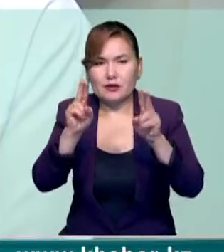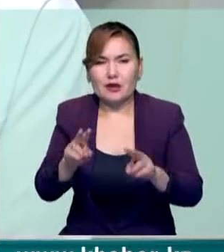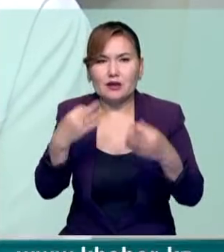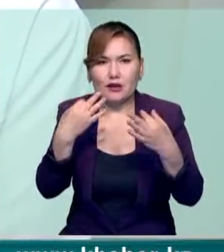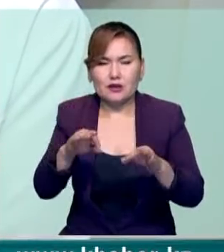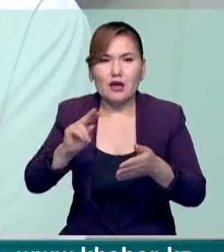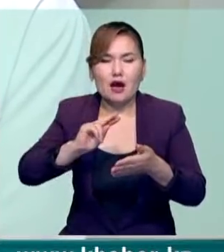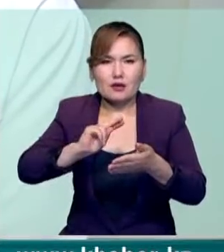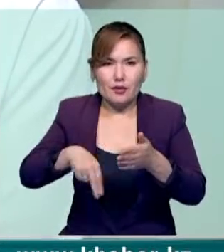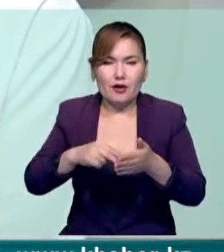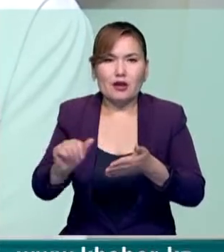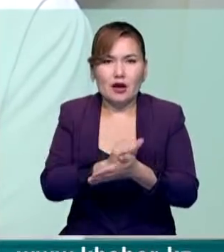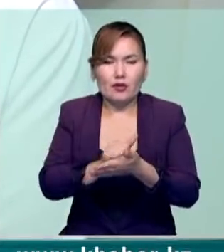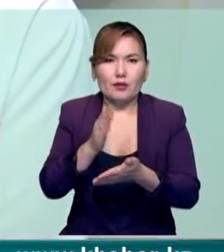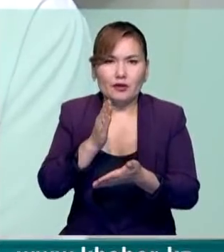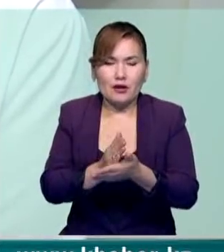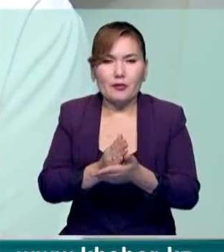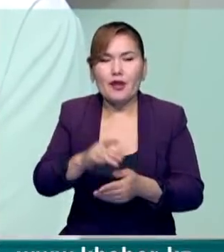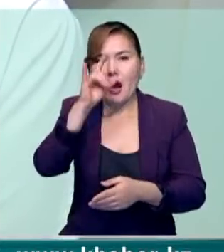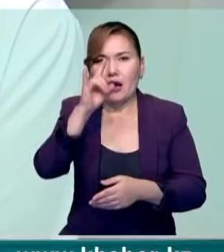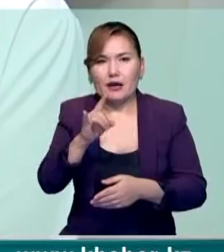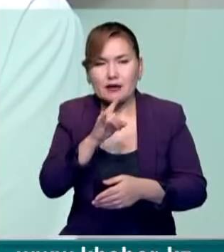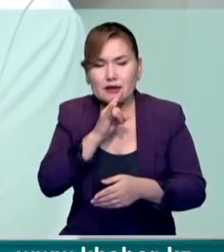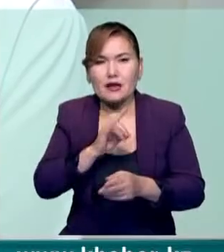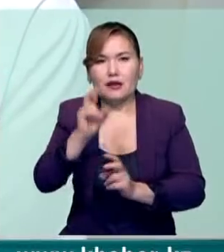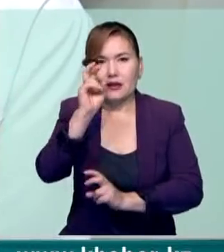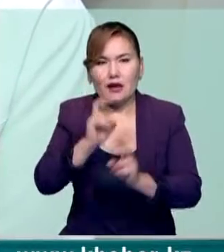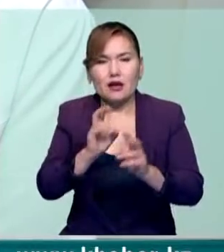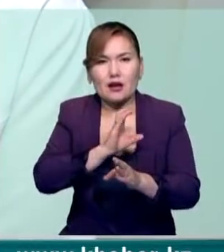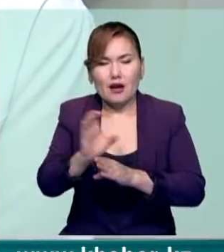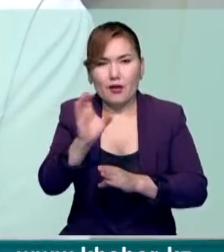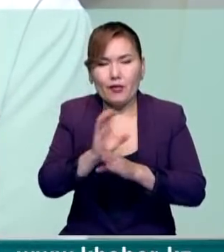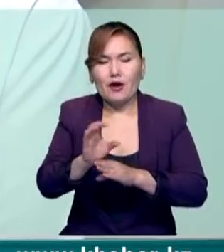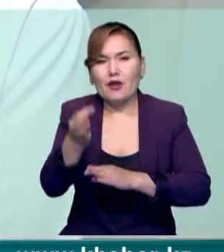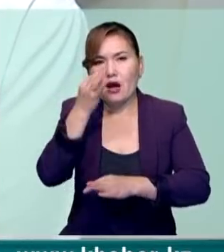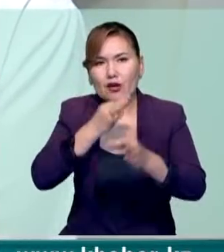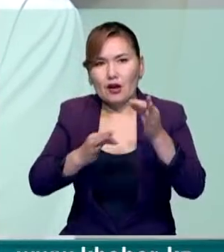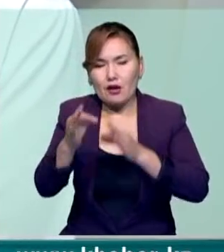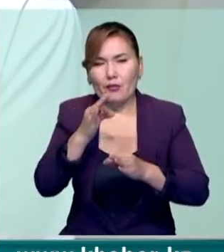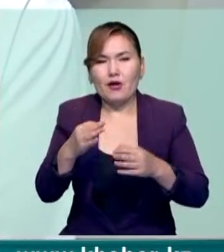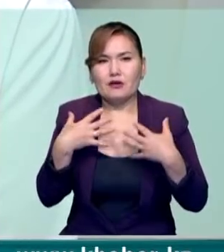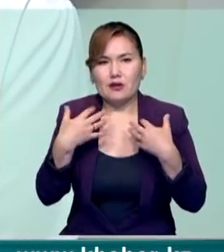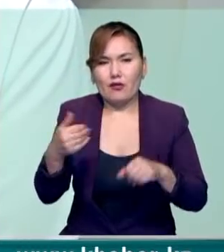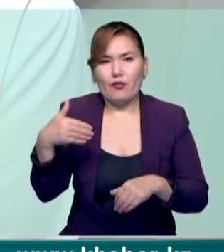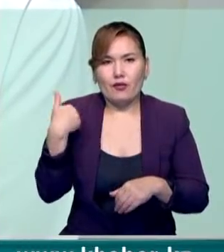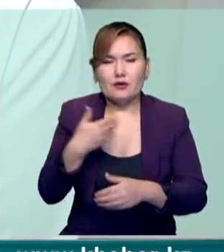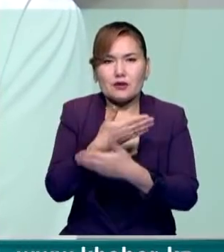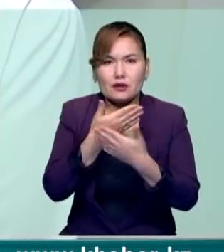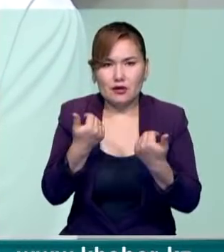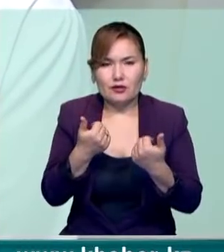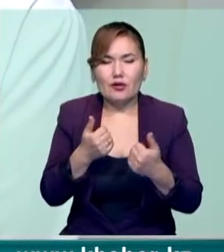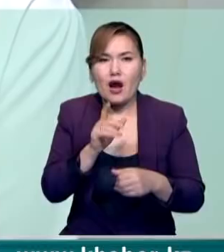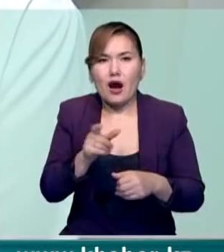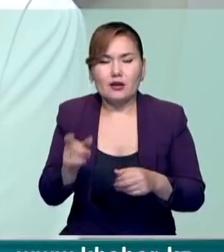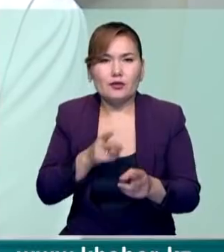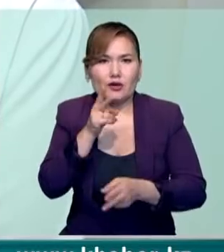көмектеспейді дейтін, ол көбіне бізде Қазақстан дәрісін айтады. Бірақ бізде сахарный диабетпен тұратын адамдардың көбіне Қазақстан дәрілері беріледі.